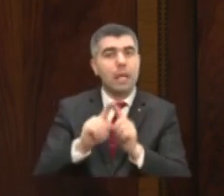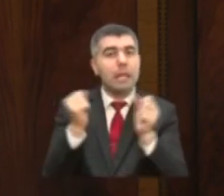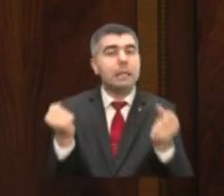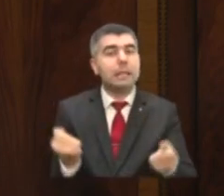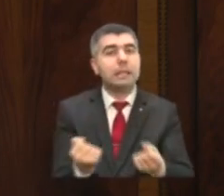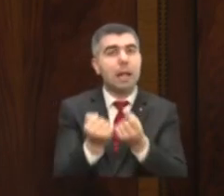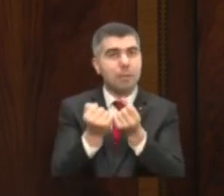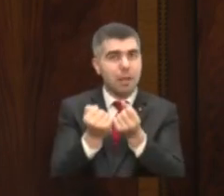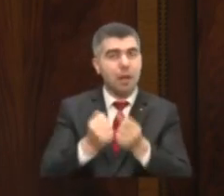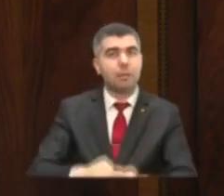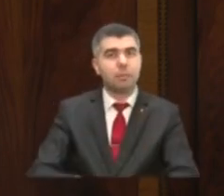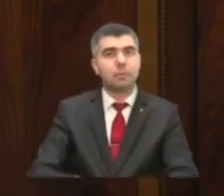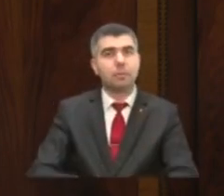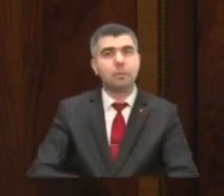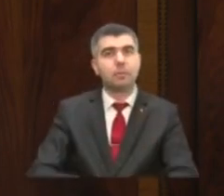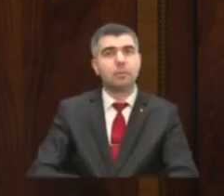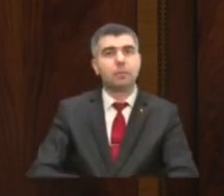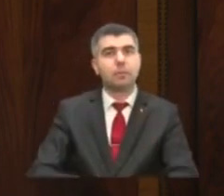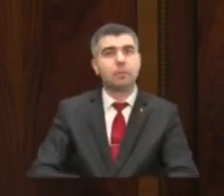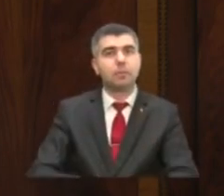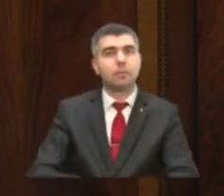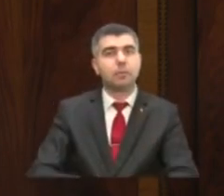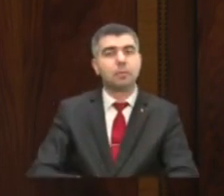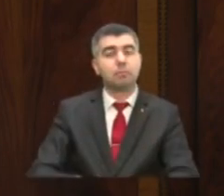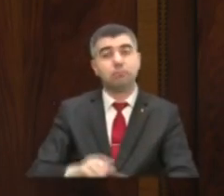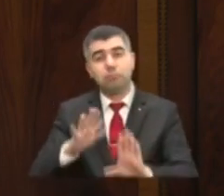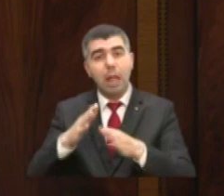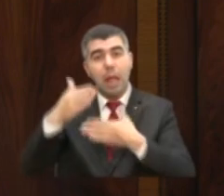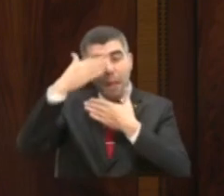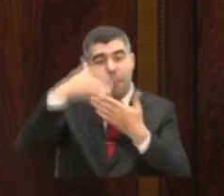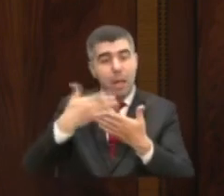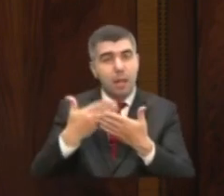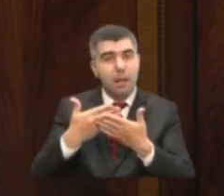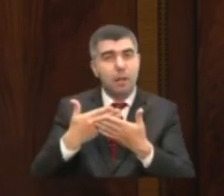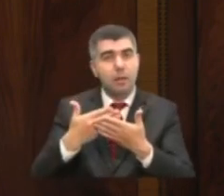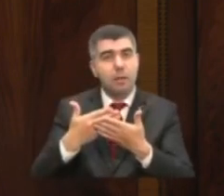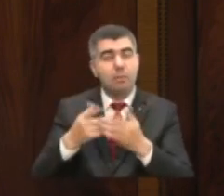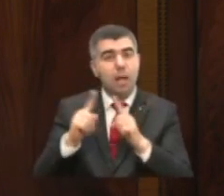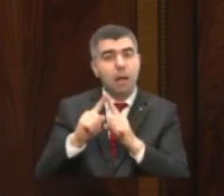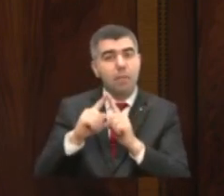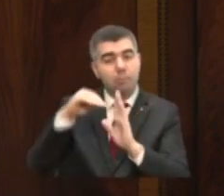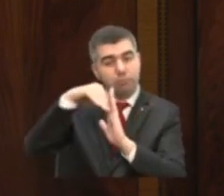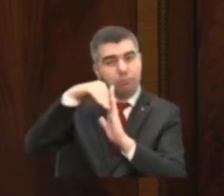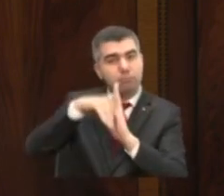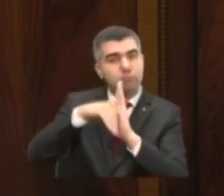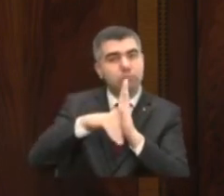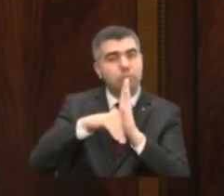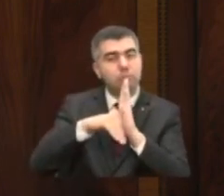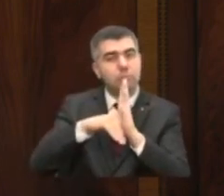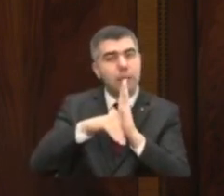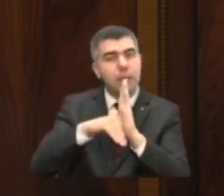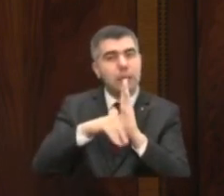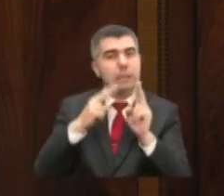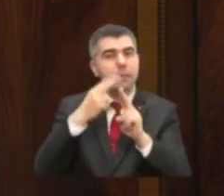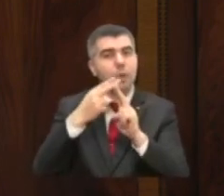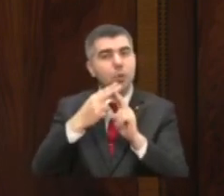يا كاسي شرورو، مؤشر التنمية المغرب في أسفل اللائحة.